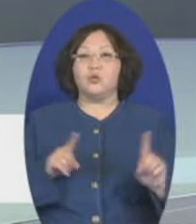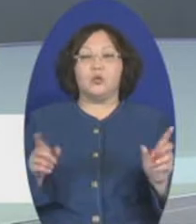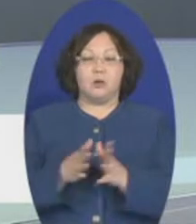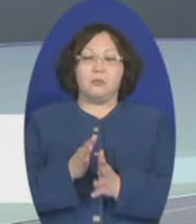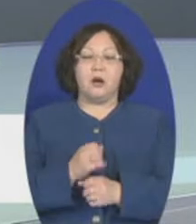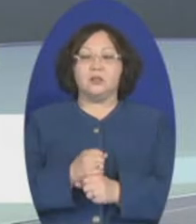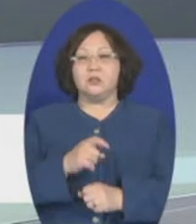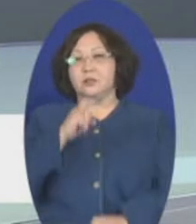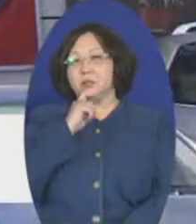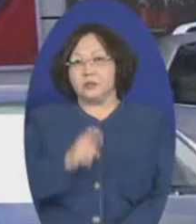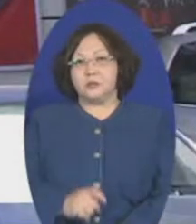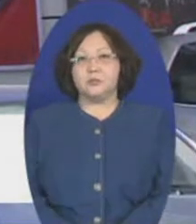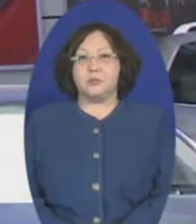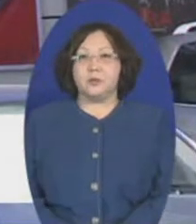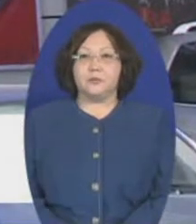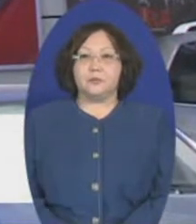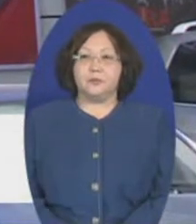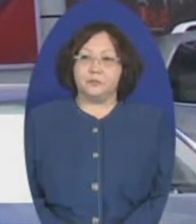байлаа.